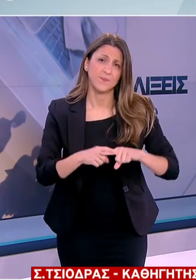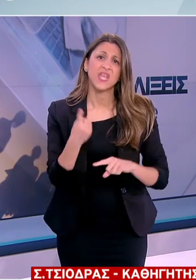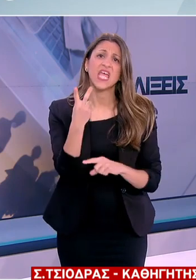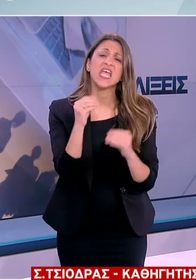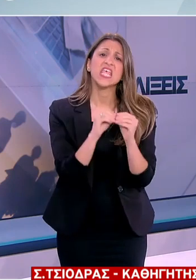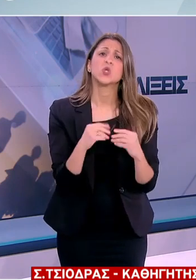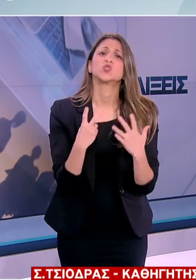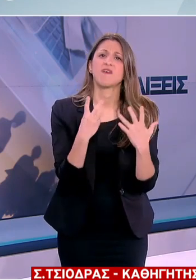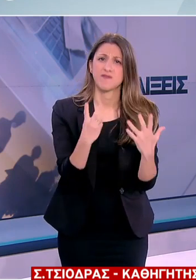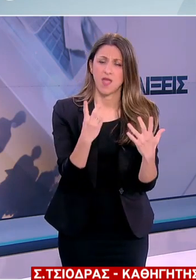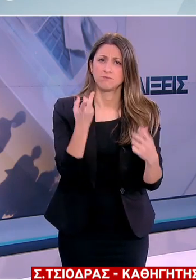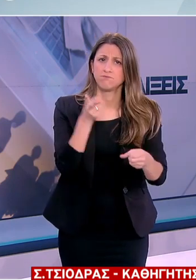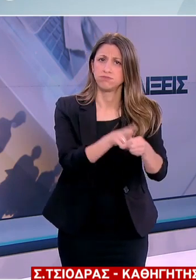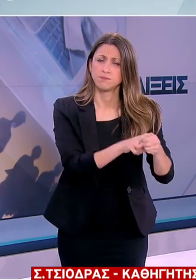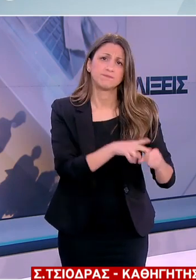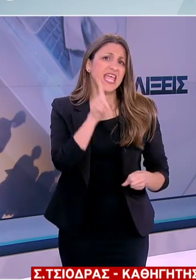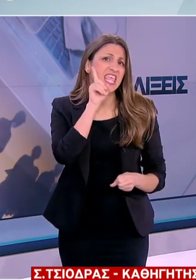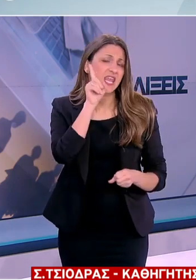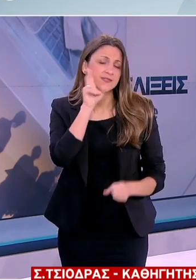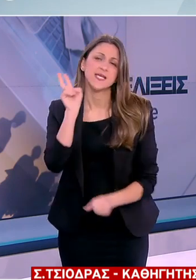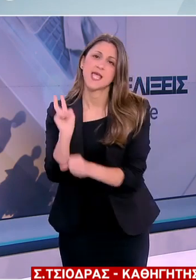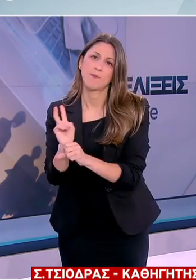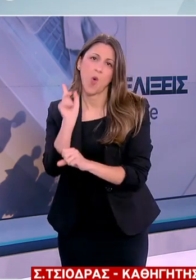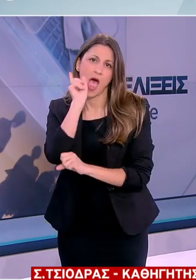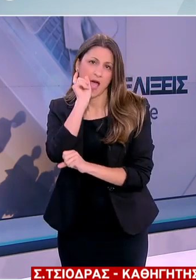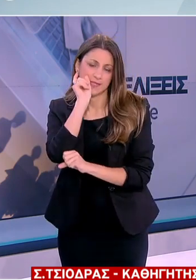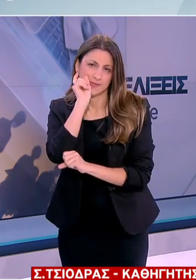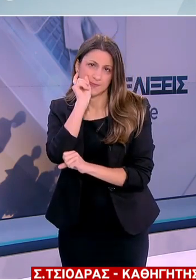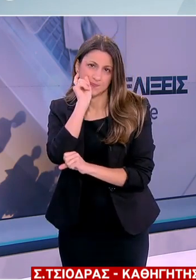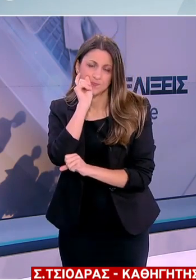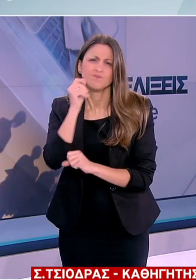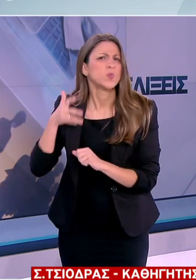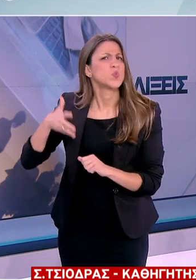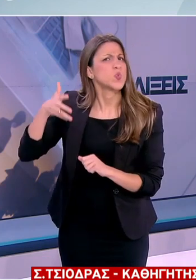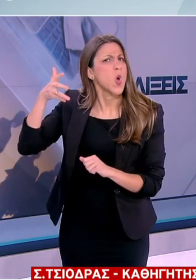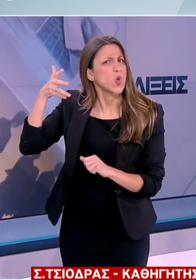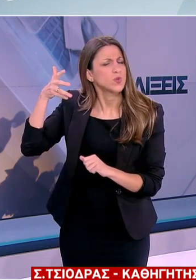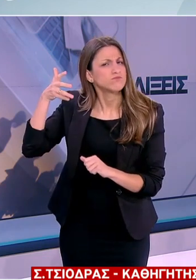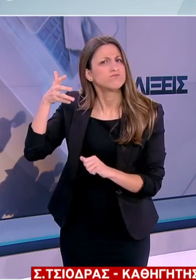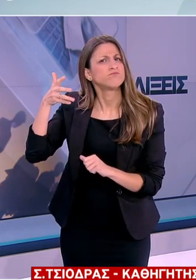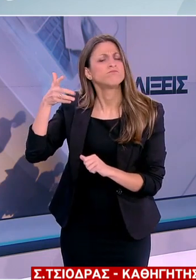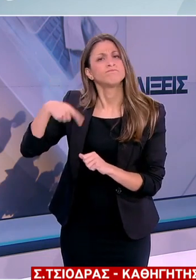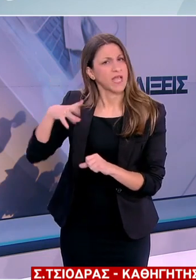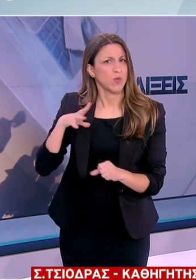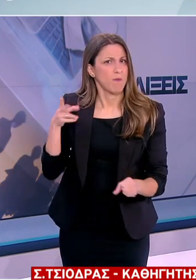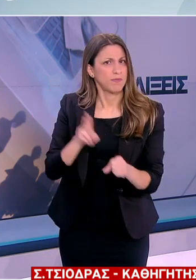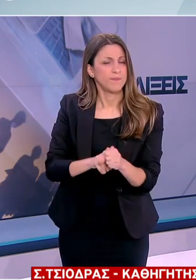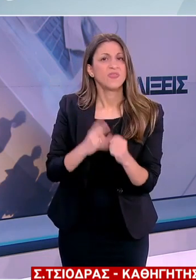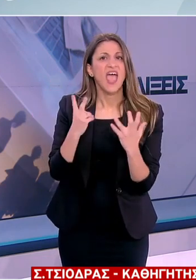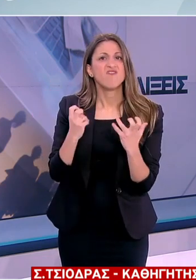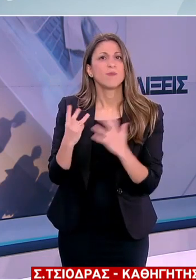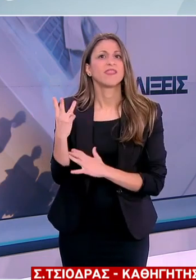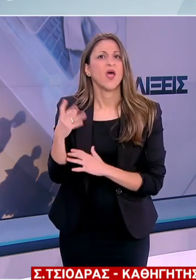27 θάνατοι αφορούν γυναίκες και οι υπόλοιποι άνδρες. Η διάμεση ηλικία των θανόντων συμπολιτών μας ήταν τα 73